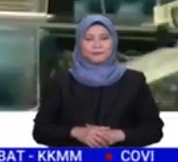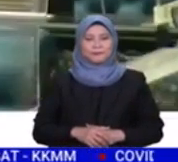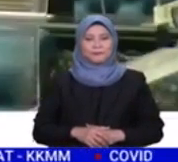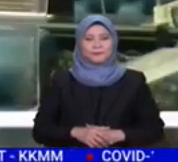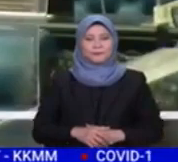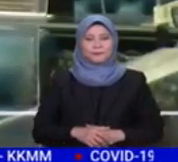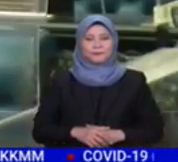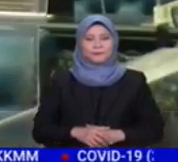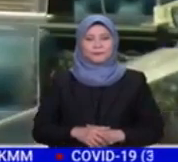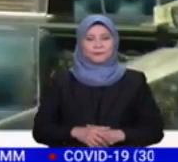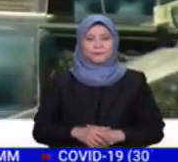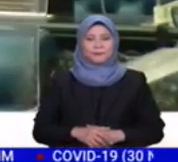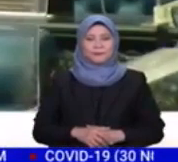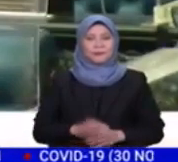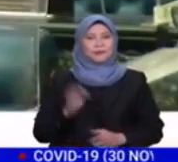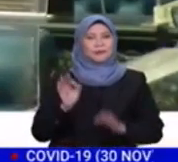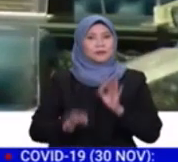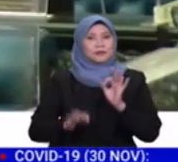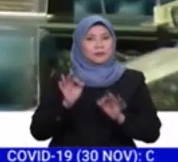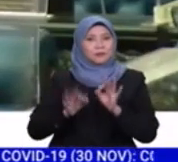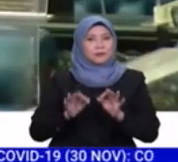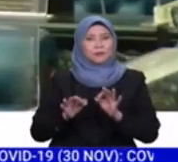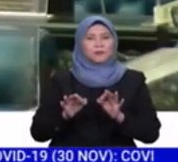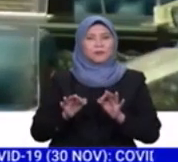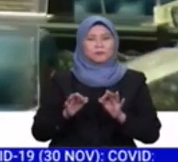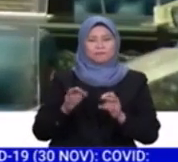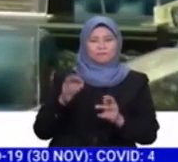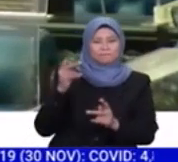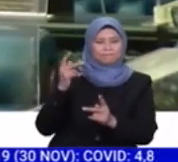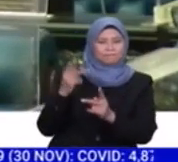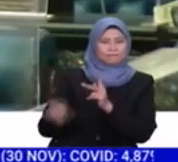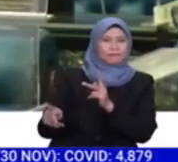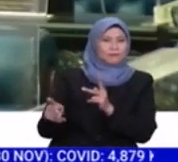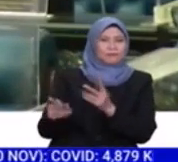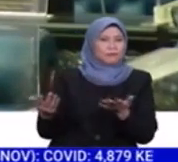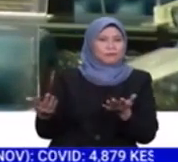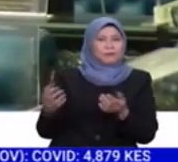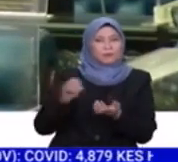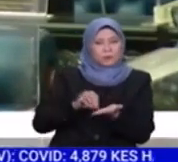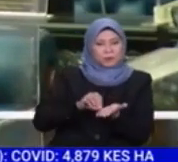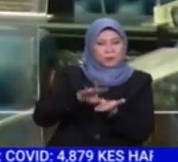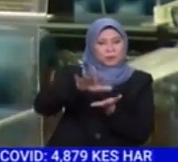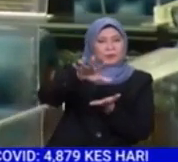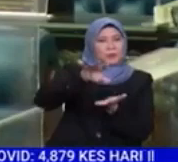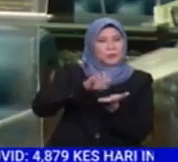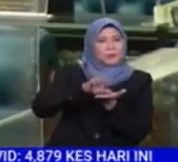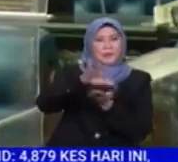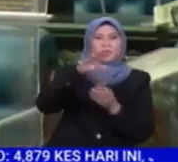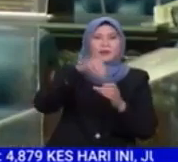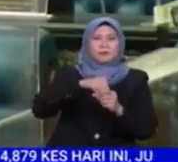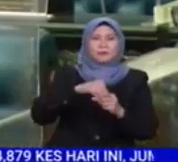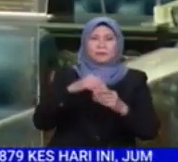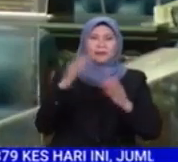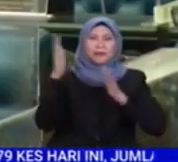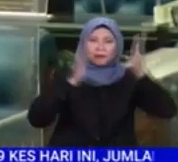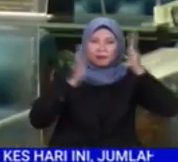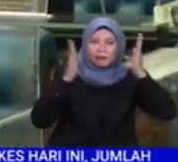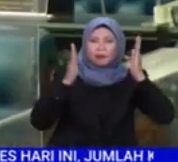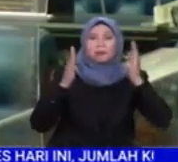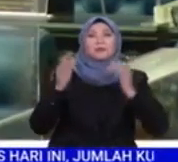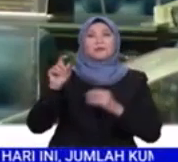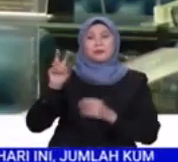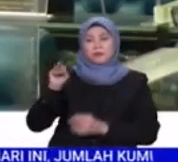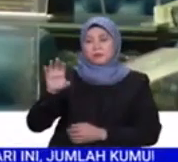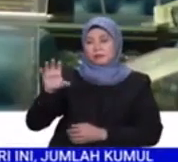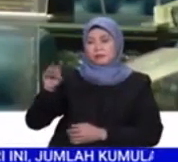halo halo sekiranya ada sesuatu yang kita menghasilkan sangat tidak wajar untuk ditayangkan dalam negara kita mcmc perlu membawa englishmen